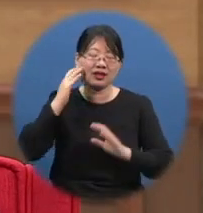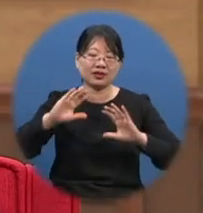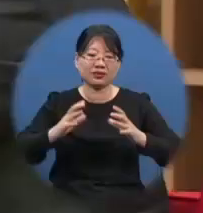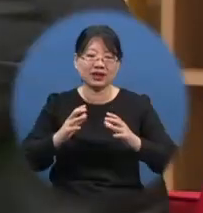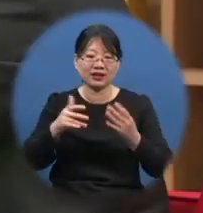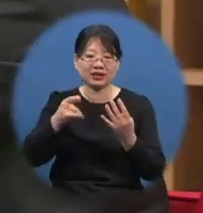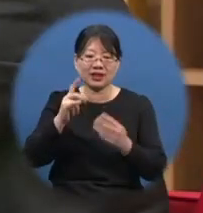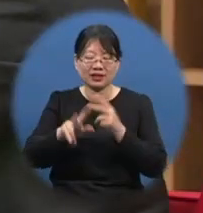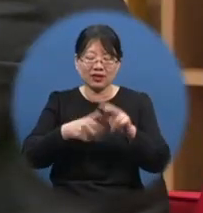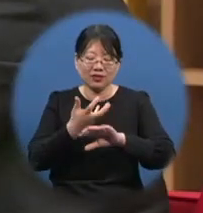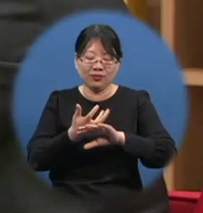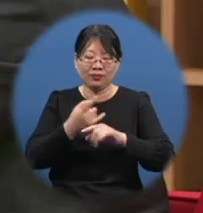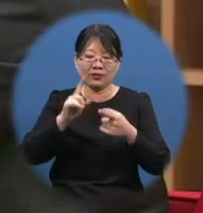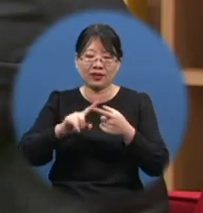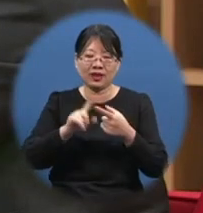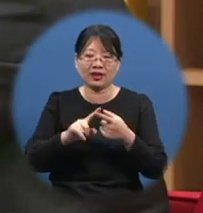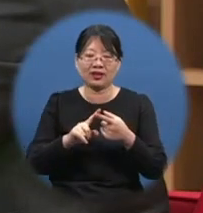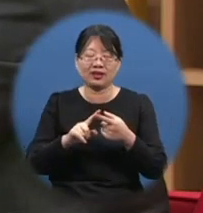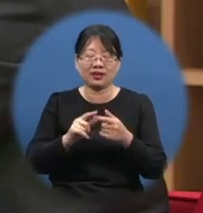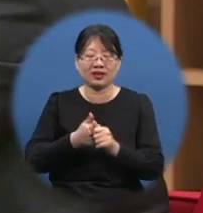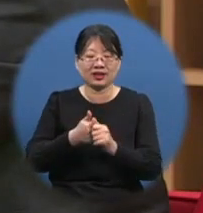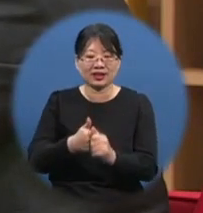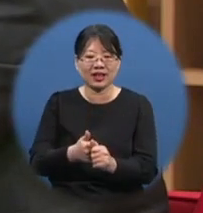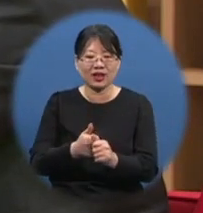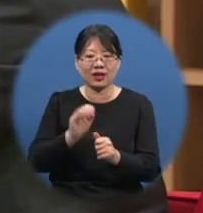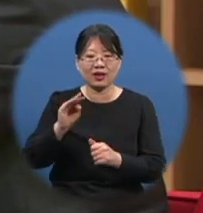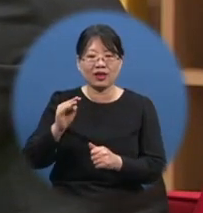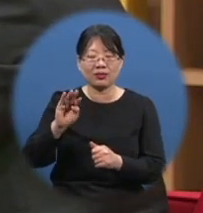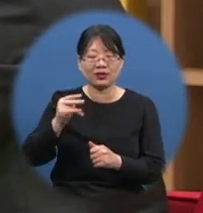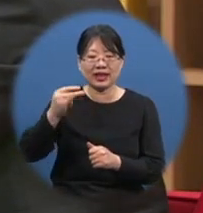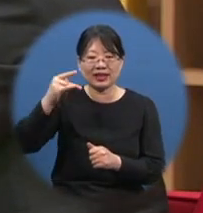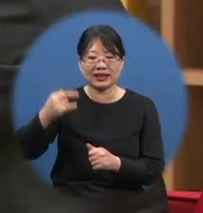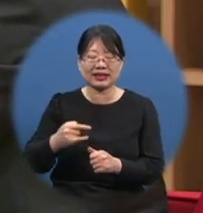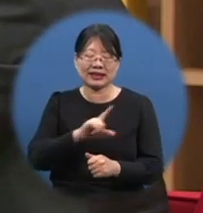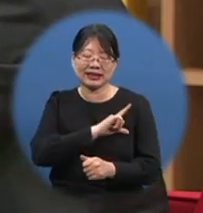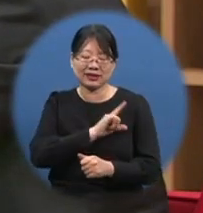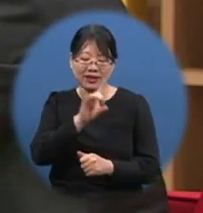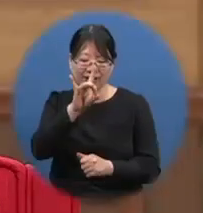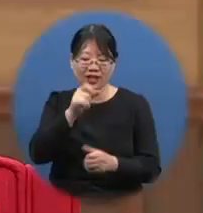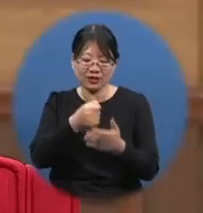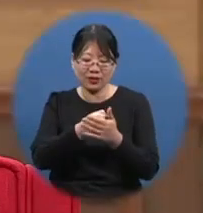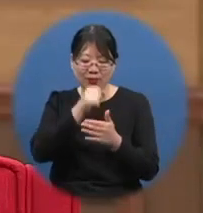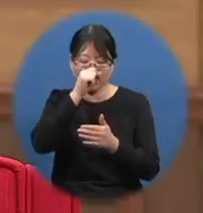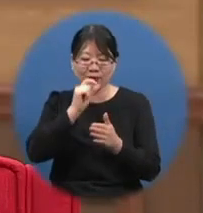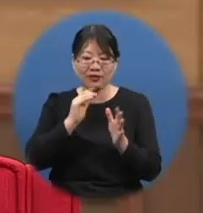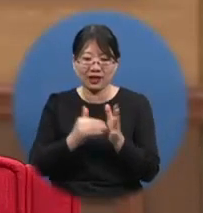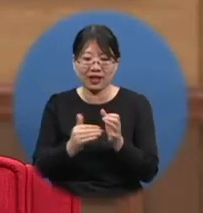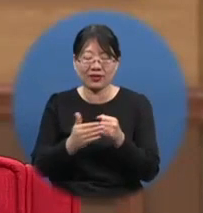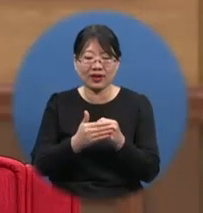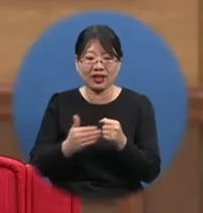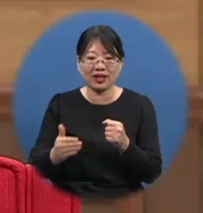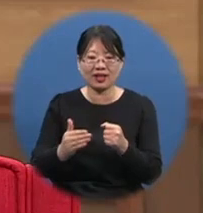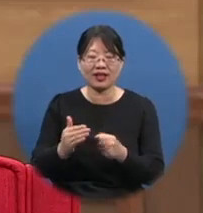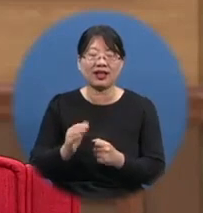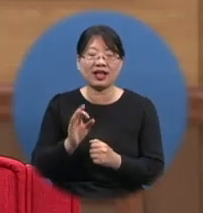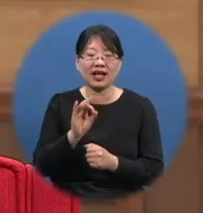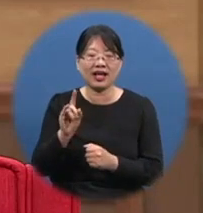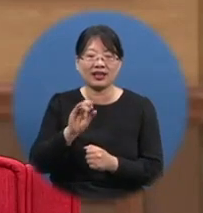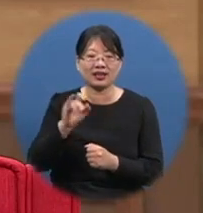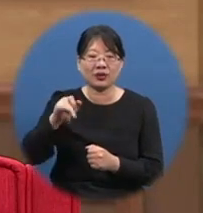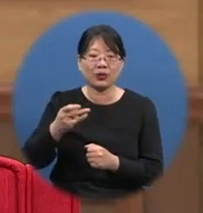대한민국의 4차 산업혁명에 대한 브랜드 네임을 하나 정하자. 네. 그래서 제가